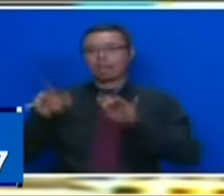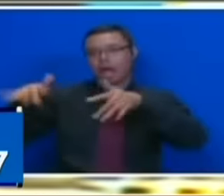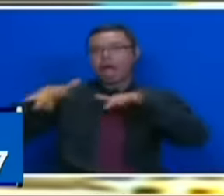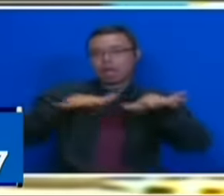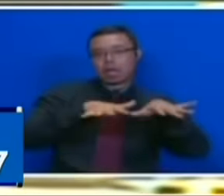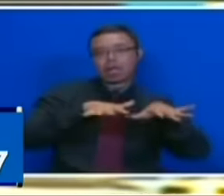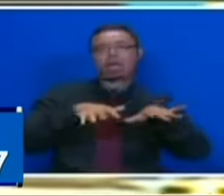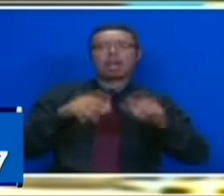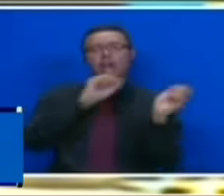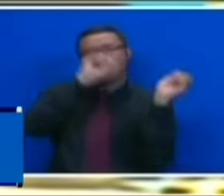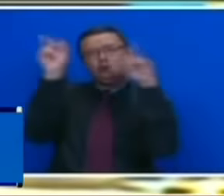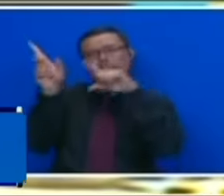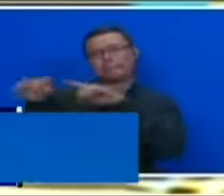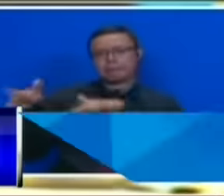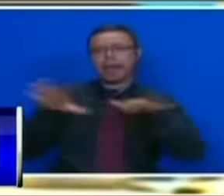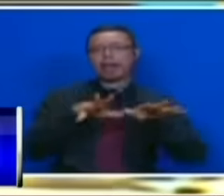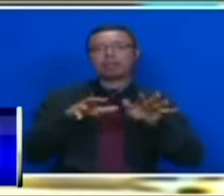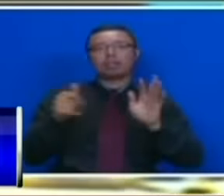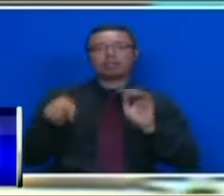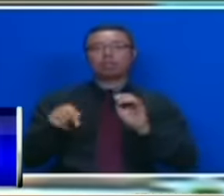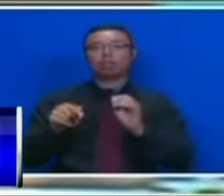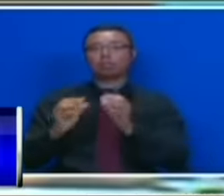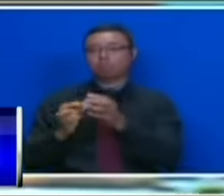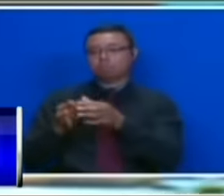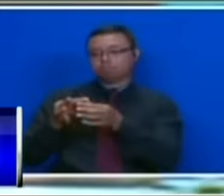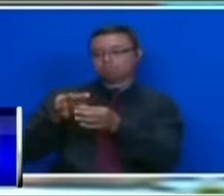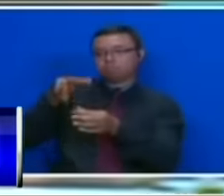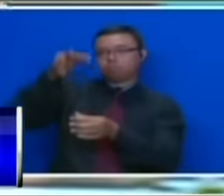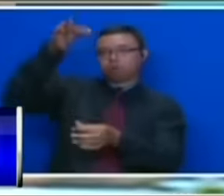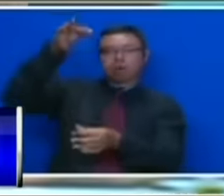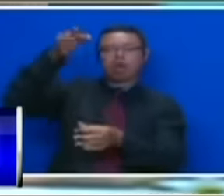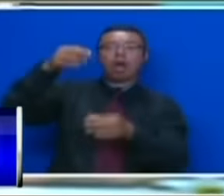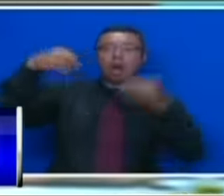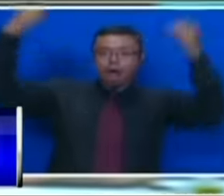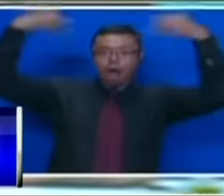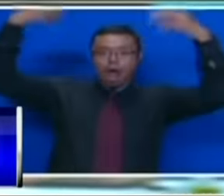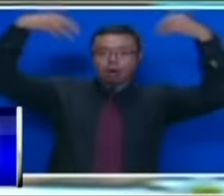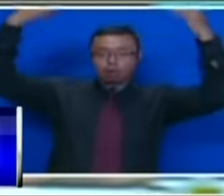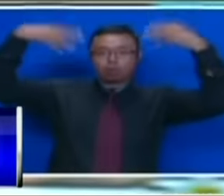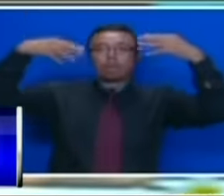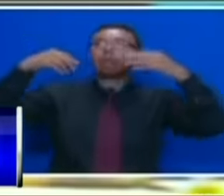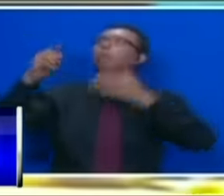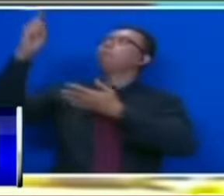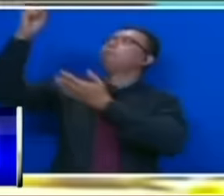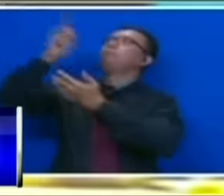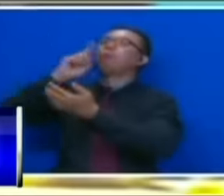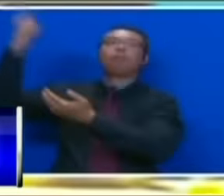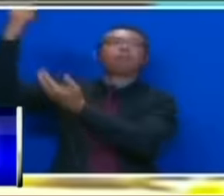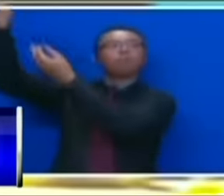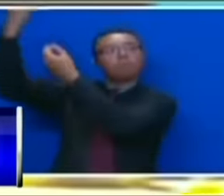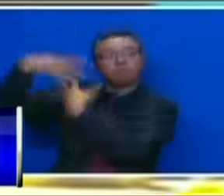air. Konsepnya adalah vertical drainage. Air hujan ini rahmah dari Allah, dari